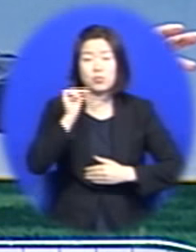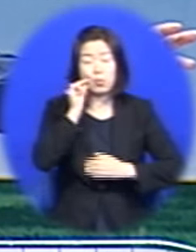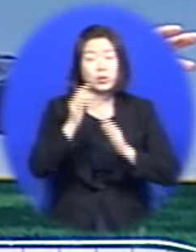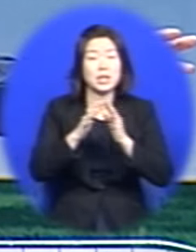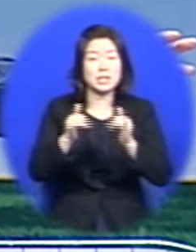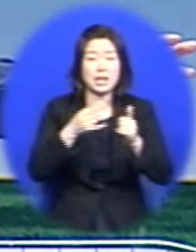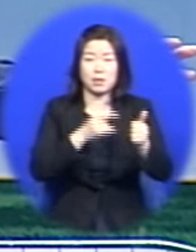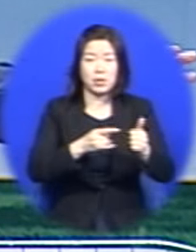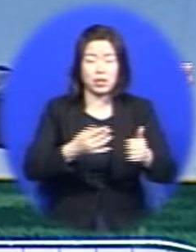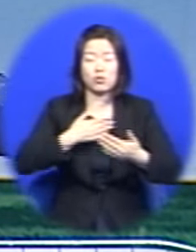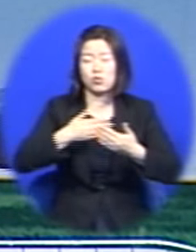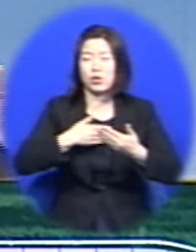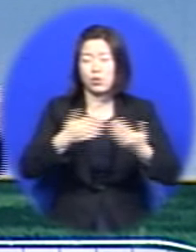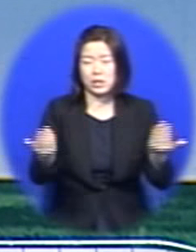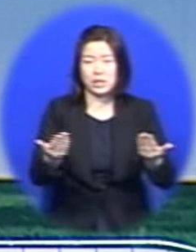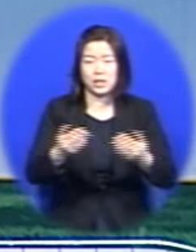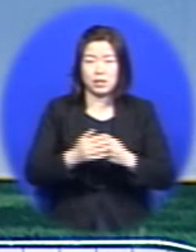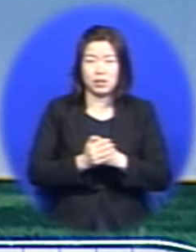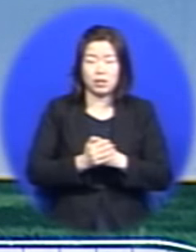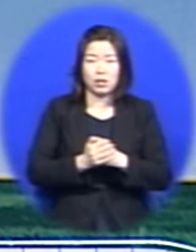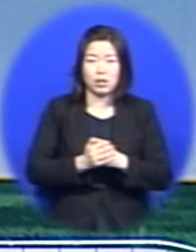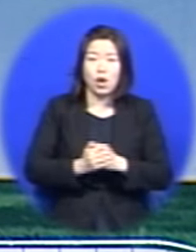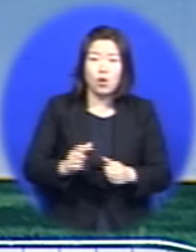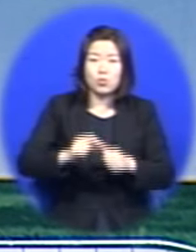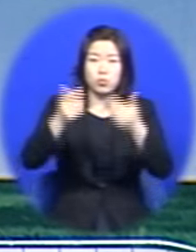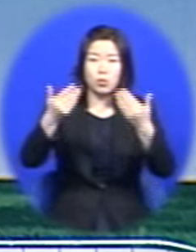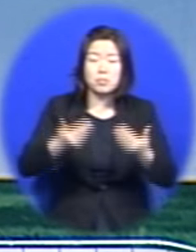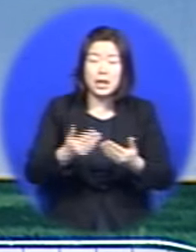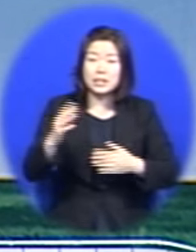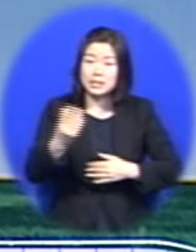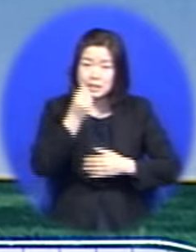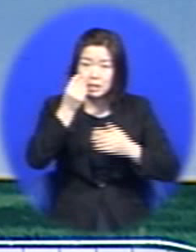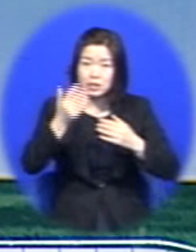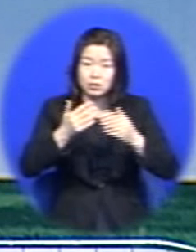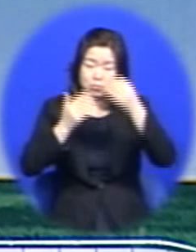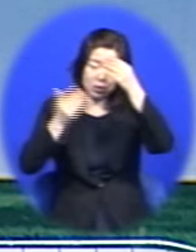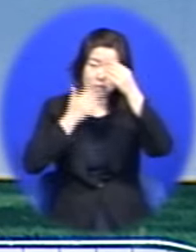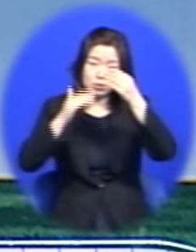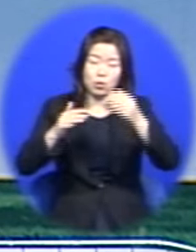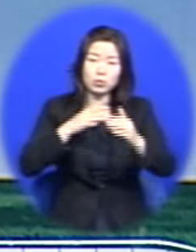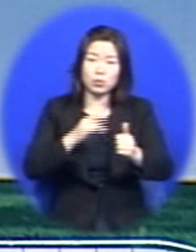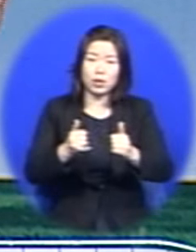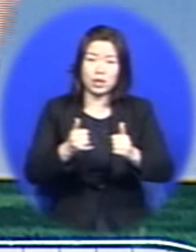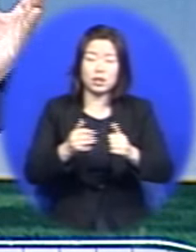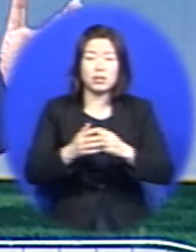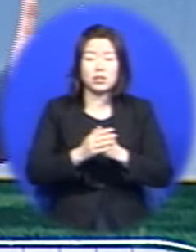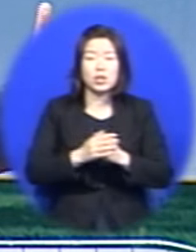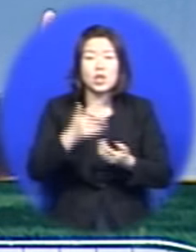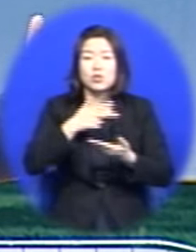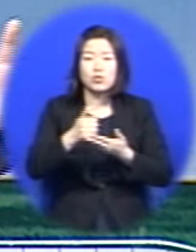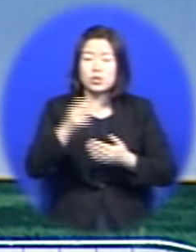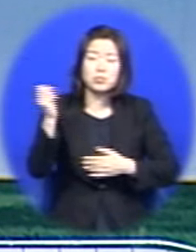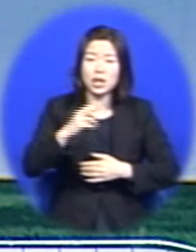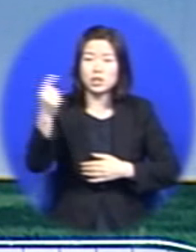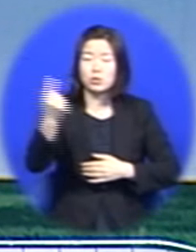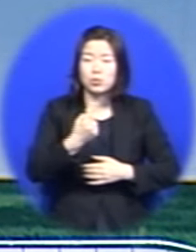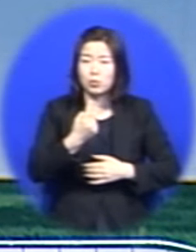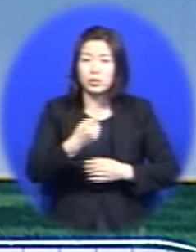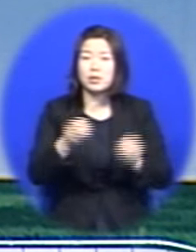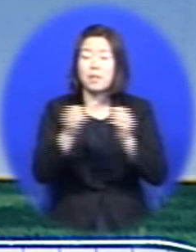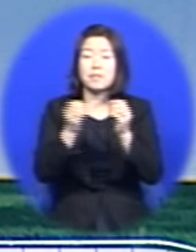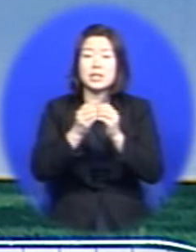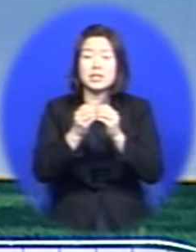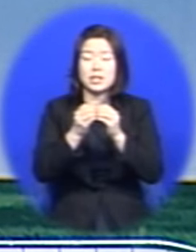사람들에게나 두려운 거죠. 구원받은 성도에게는 우리 주님이 다시 오시는 재림의 메시지는 항상